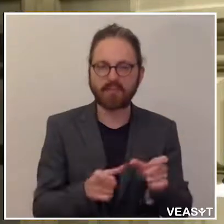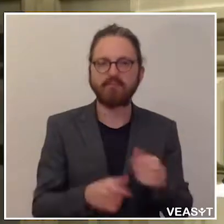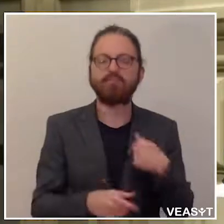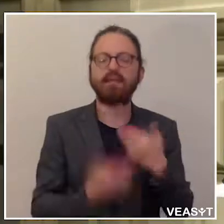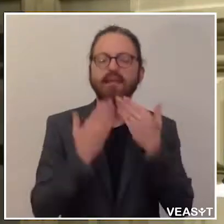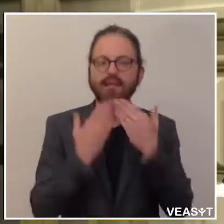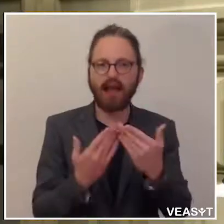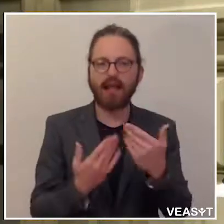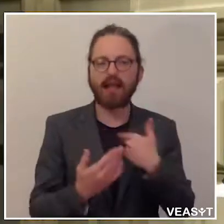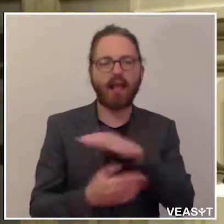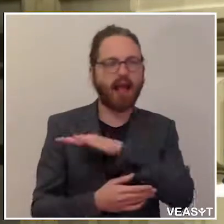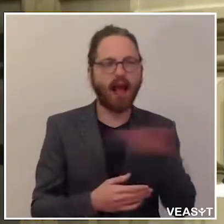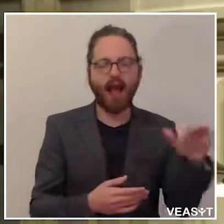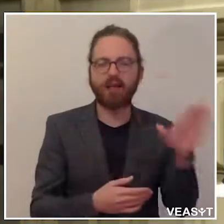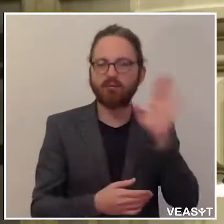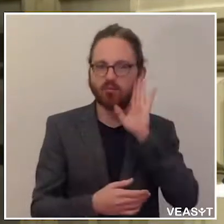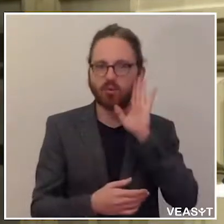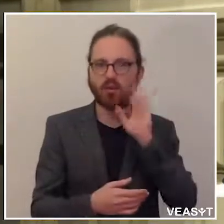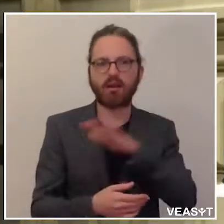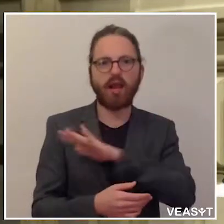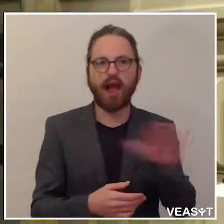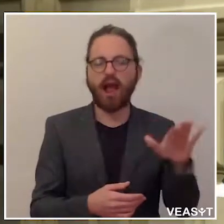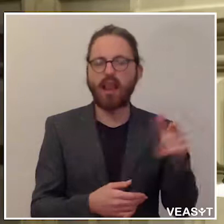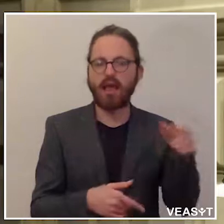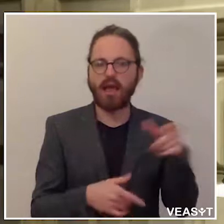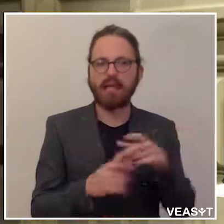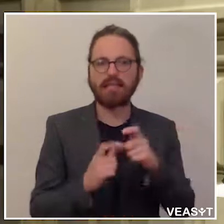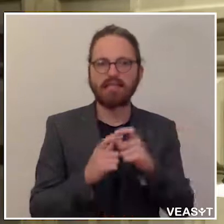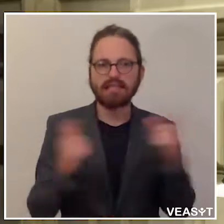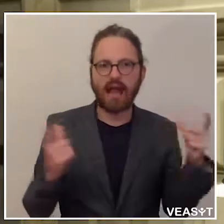conferenza il pedante mix file audio tramite